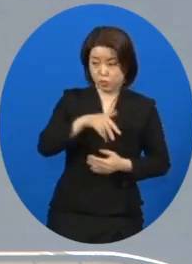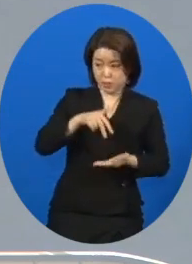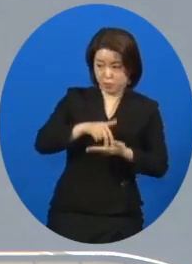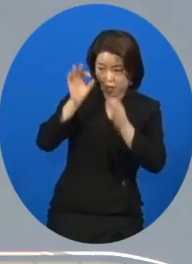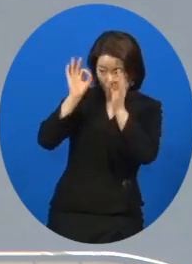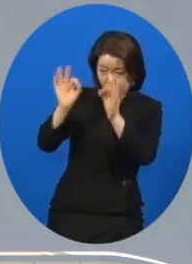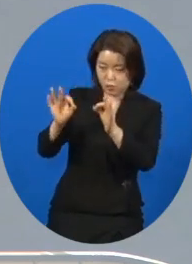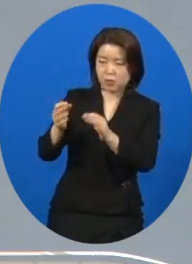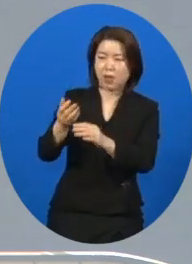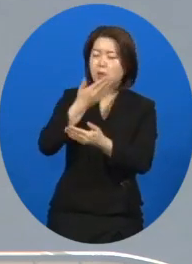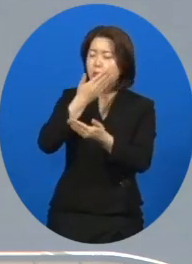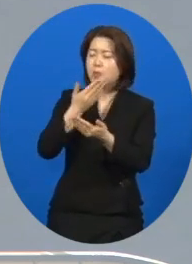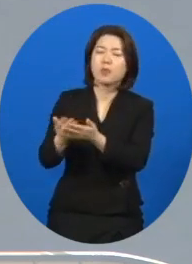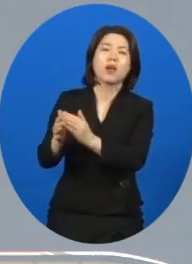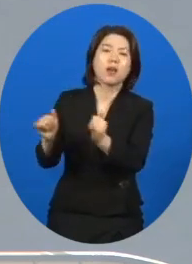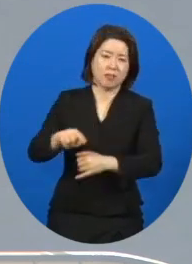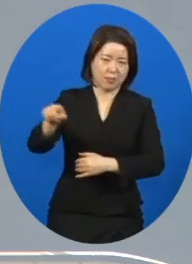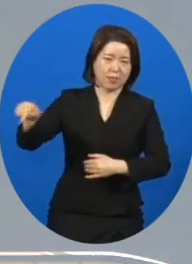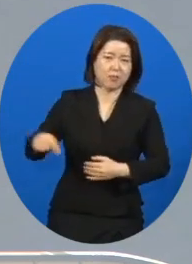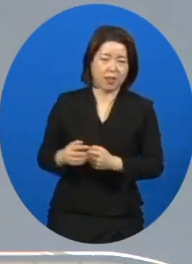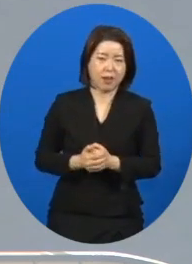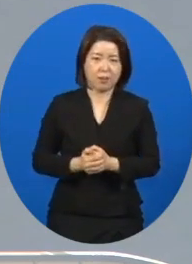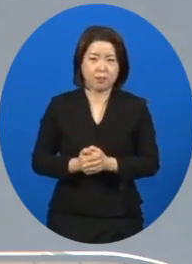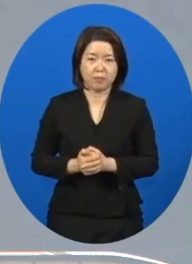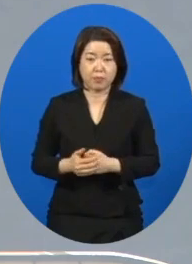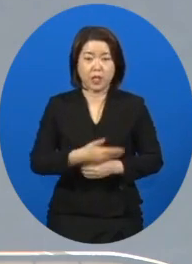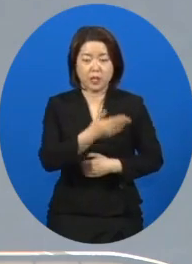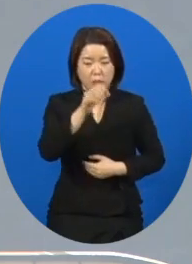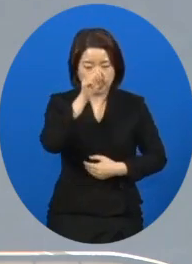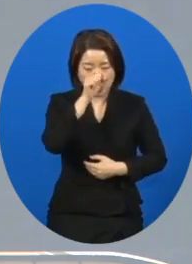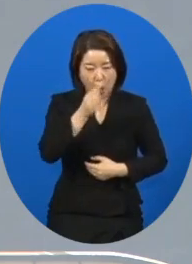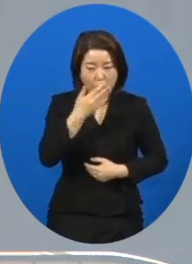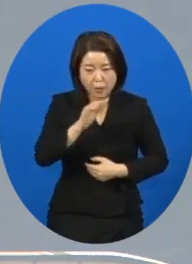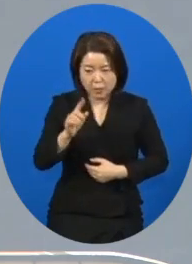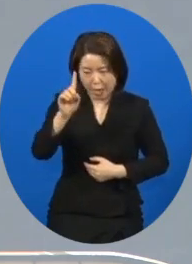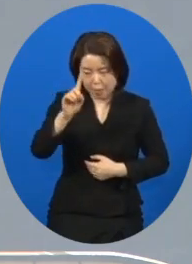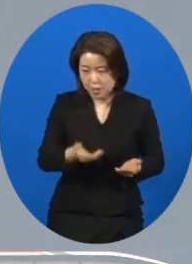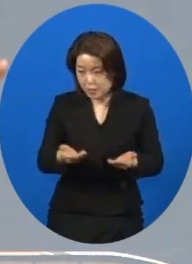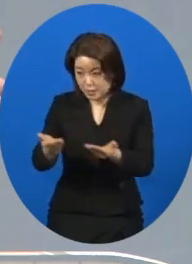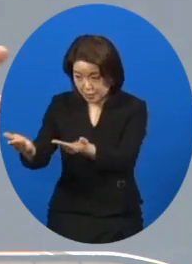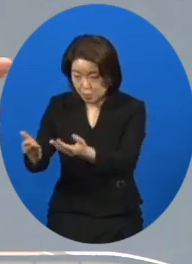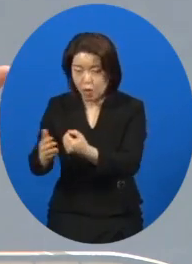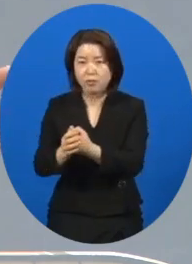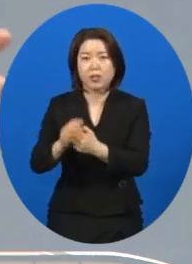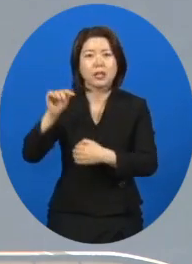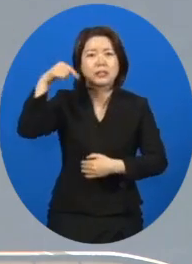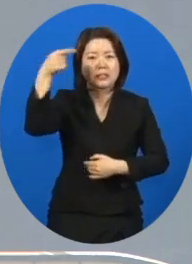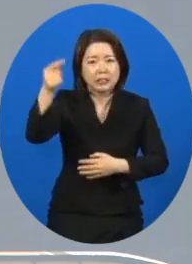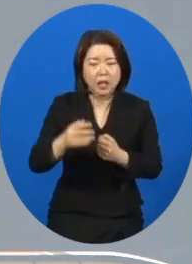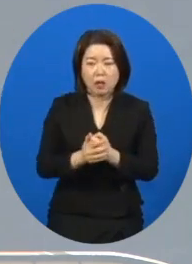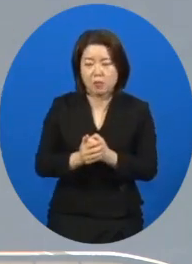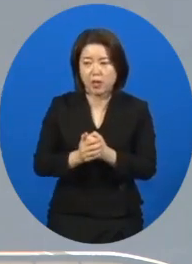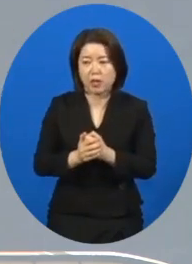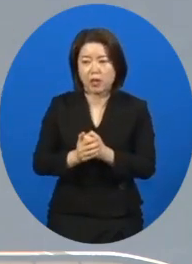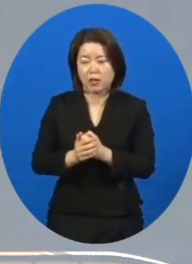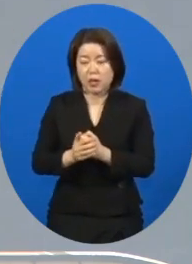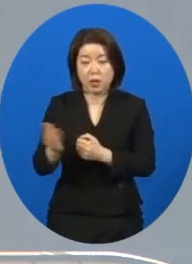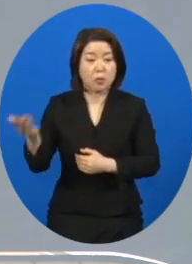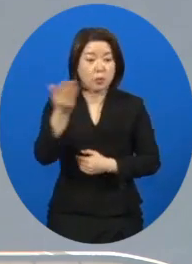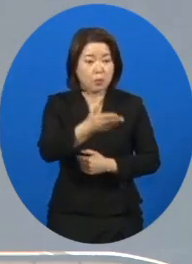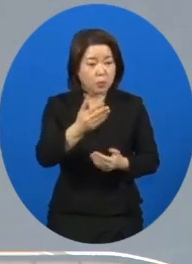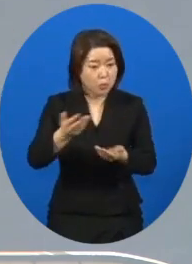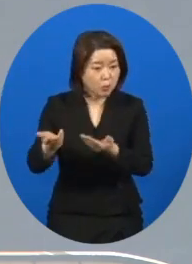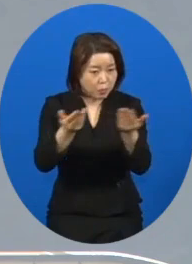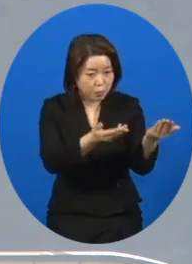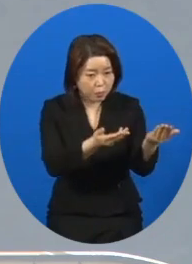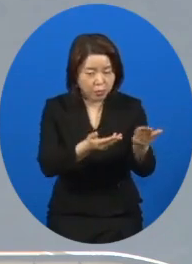여러분 주변에 여러분이 좋은 음식 하나 대접하면 그 다음에는 그 사람이 또 여러분에게 대접하고,